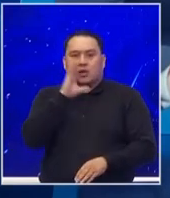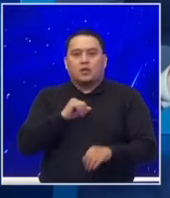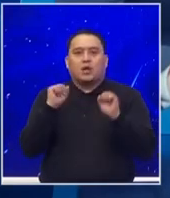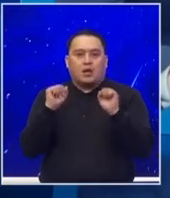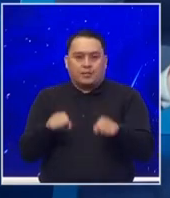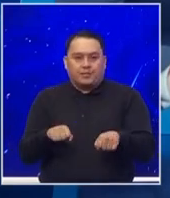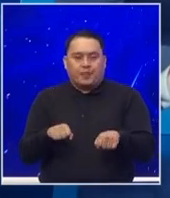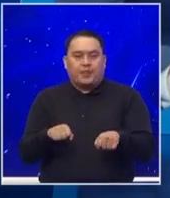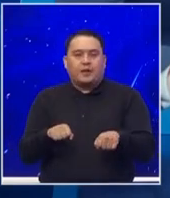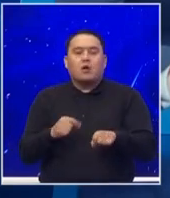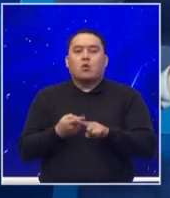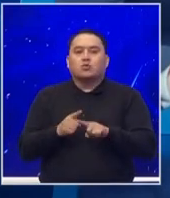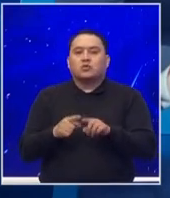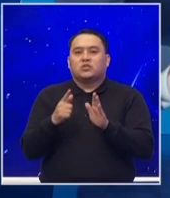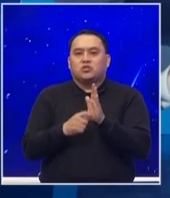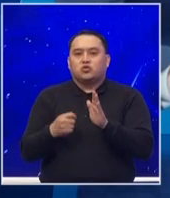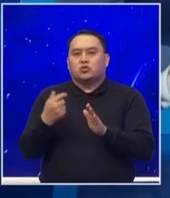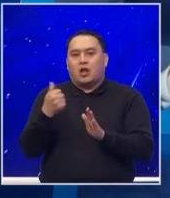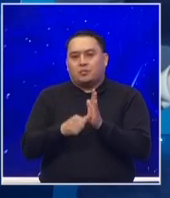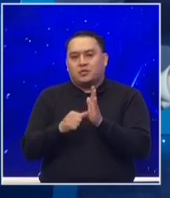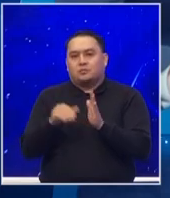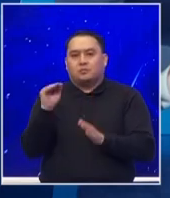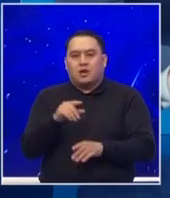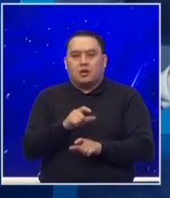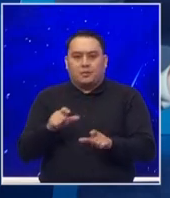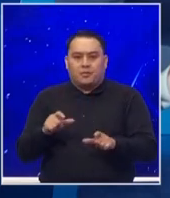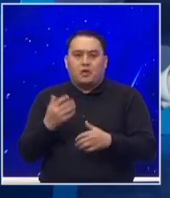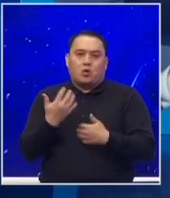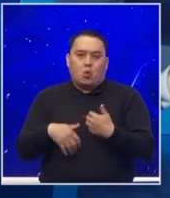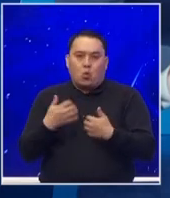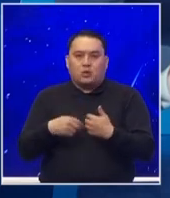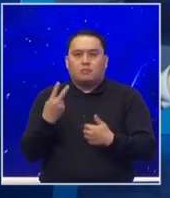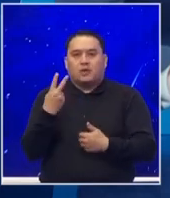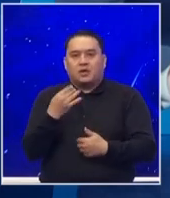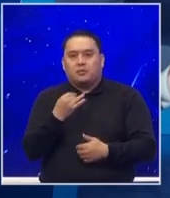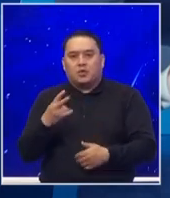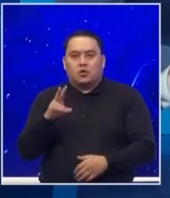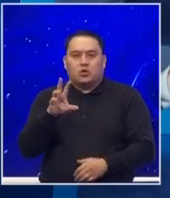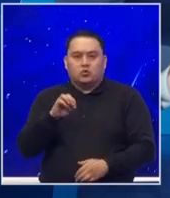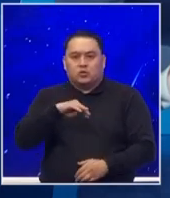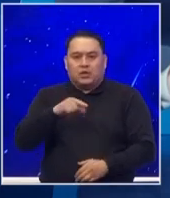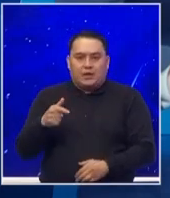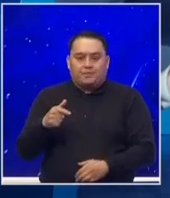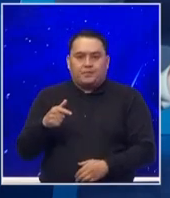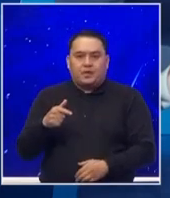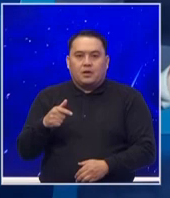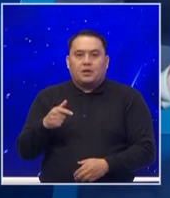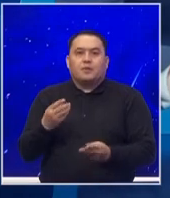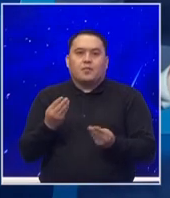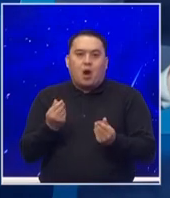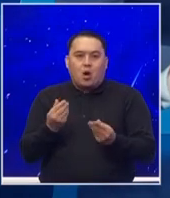беріледі. Елімізде осындай 760 мың шамасында азамат бар. Орта есеппен бір адамға 2 миллион 300 мың теңгеден келеді. Белгілі бір